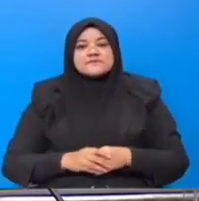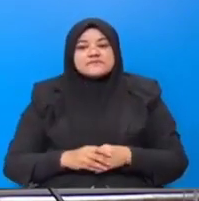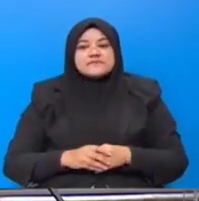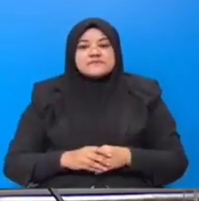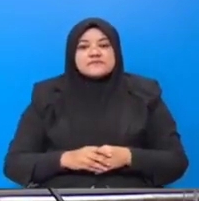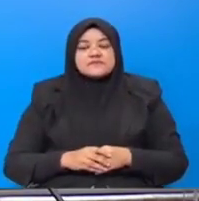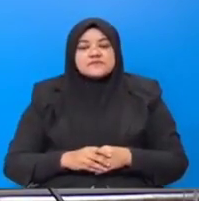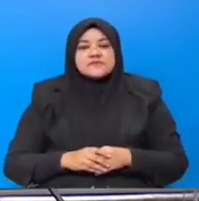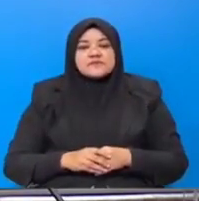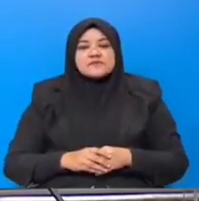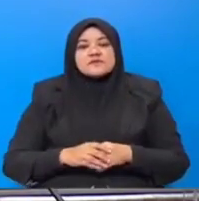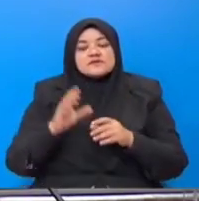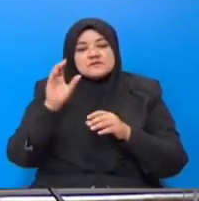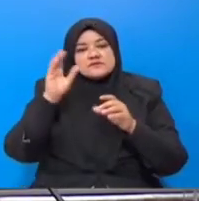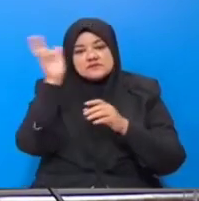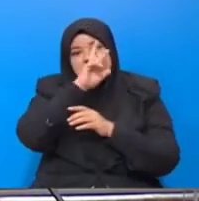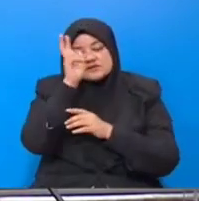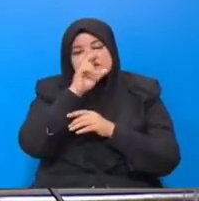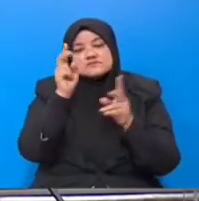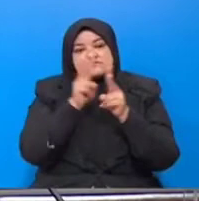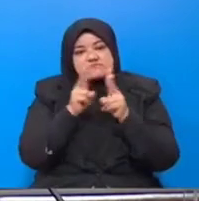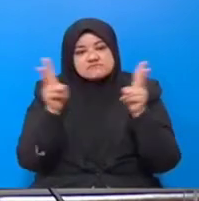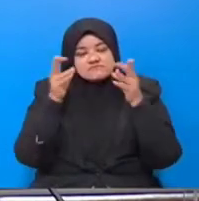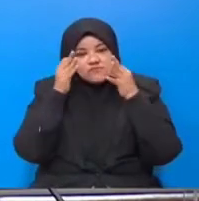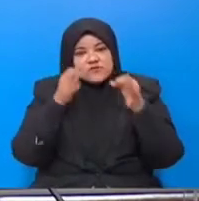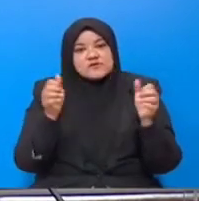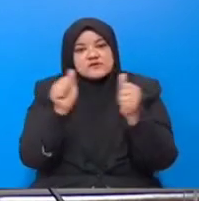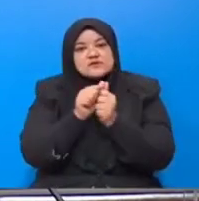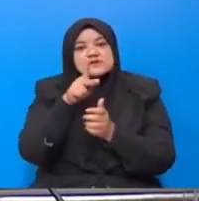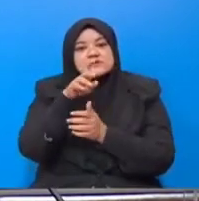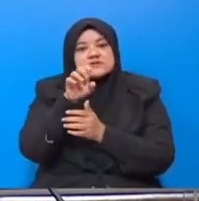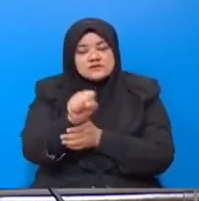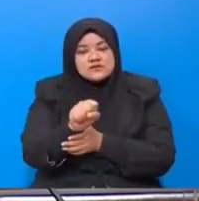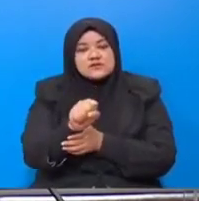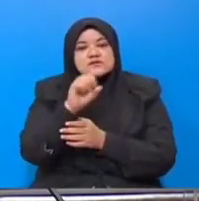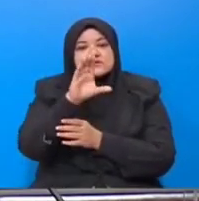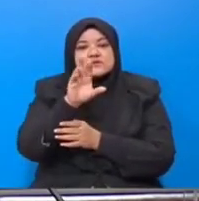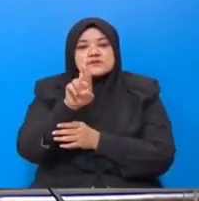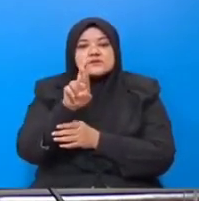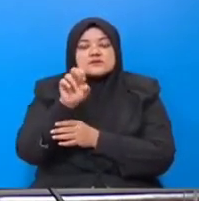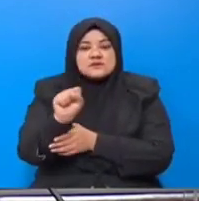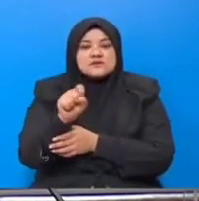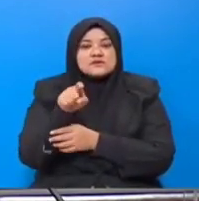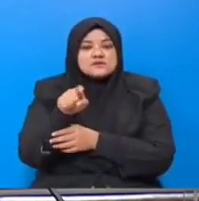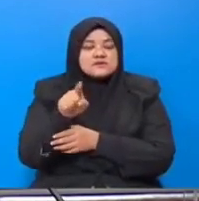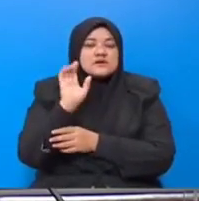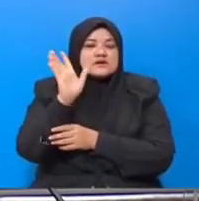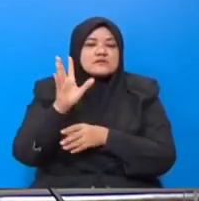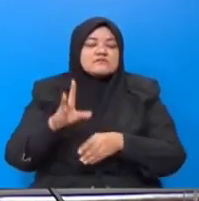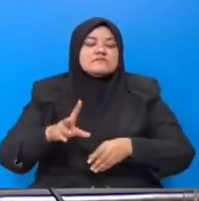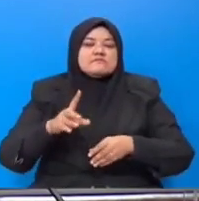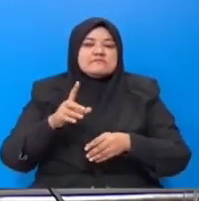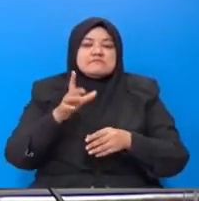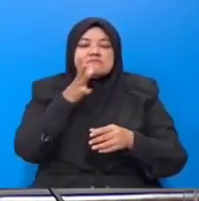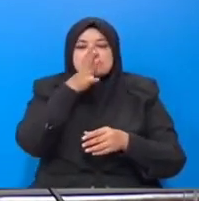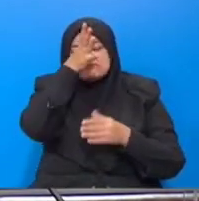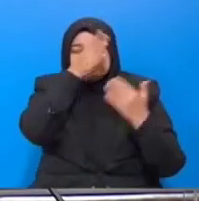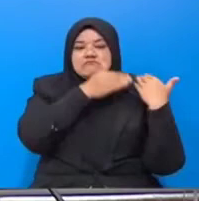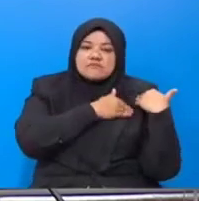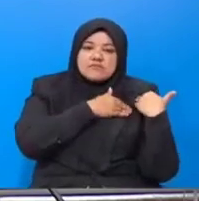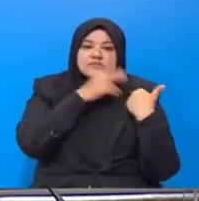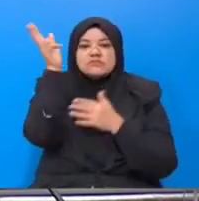kendaraan tersebut kerajaan amat prihatin dengan kos pembelian peralatan CRS yang dihadapi oleh ibu